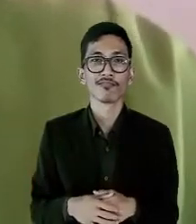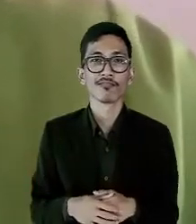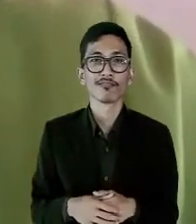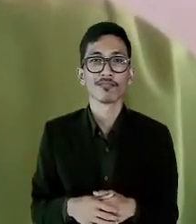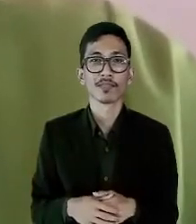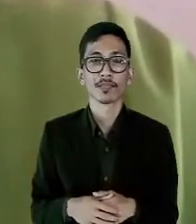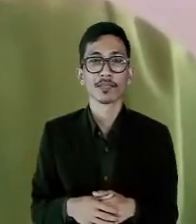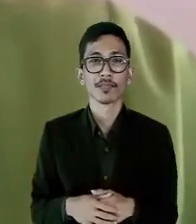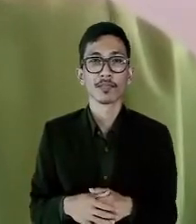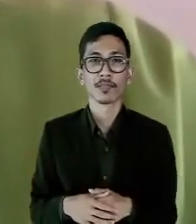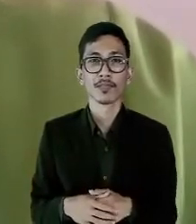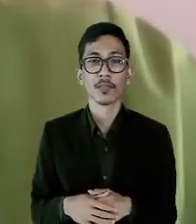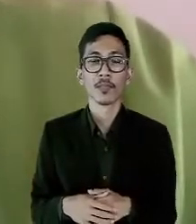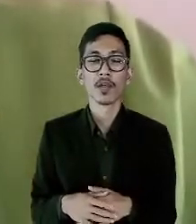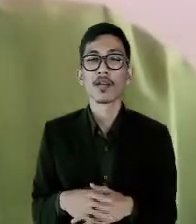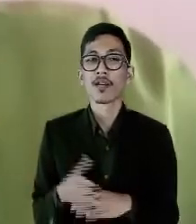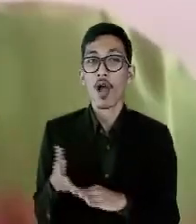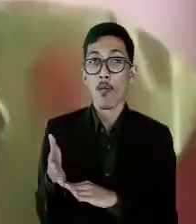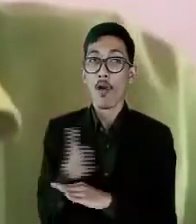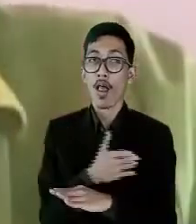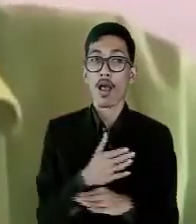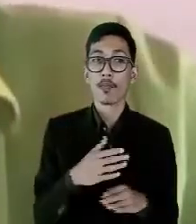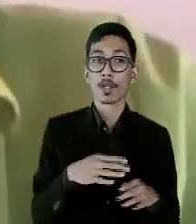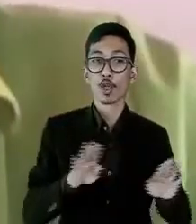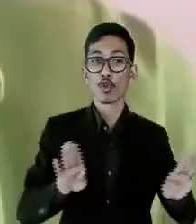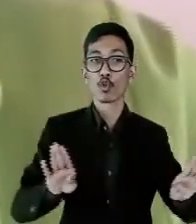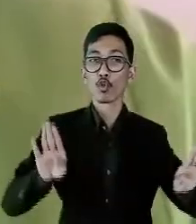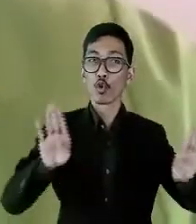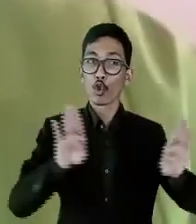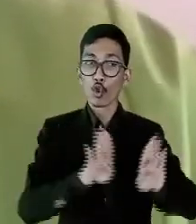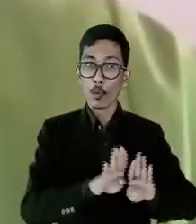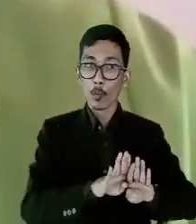lockdown istilahnya, tidak ada kegiatan, sekarang ada pesta